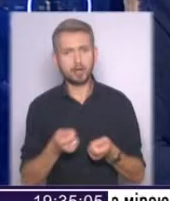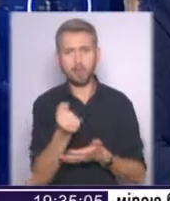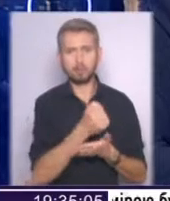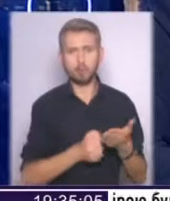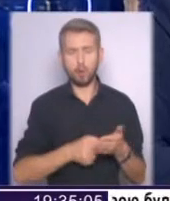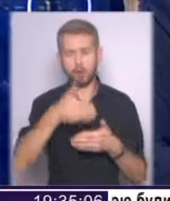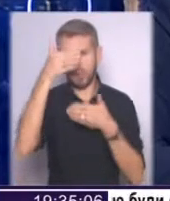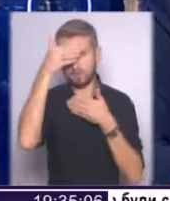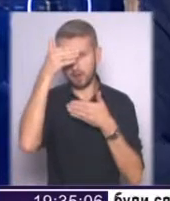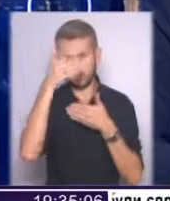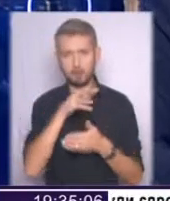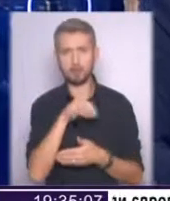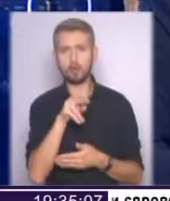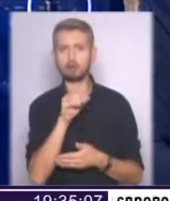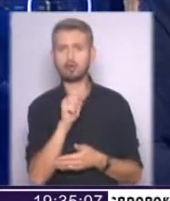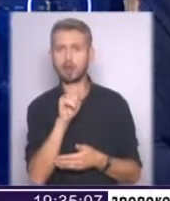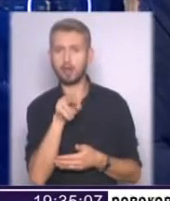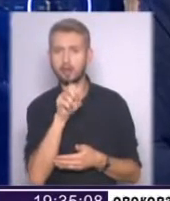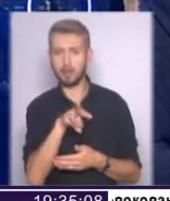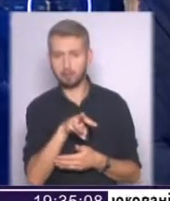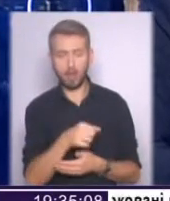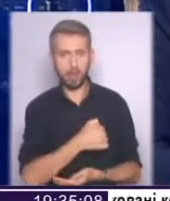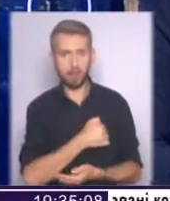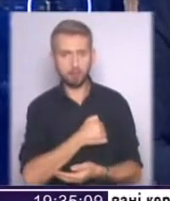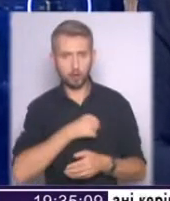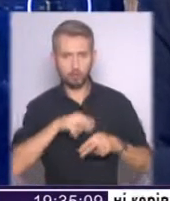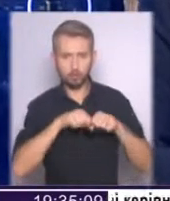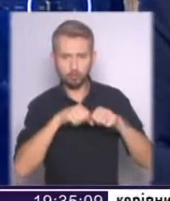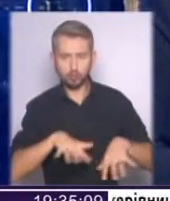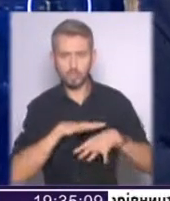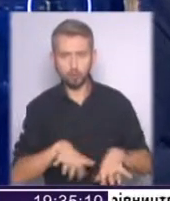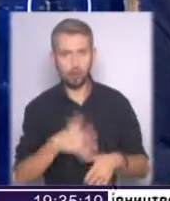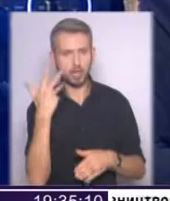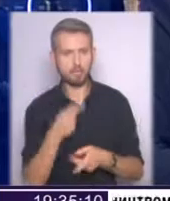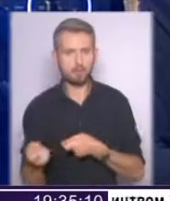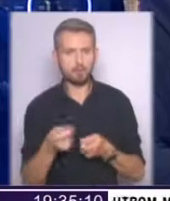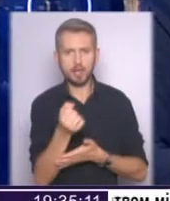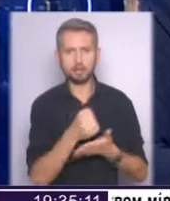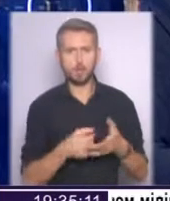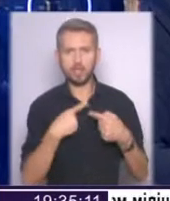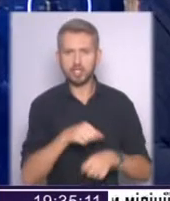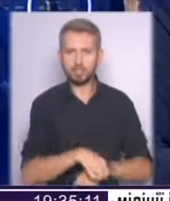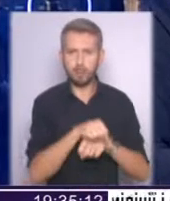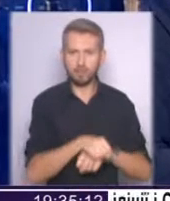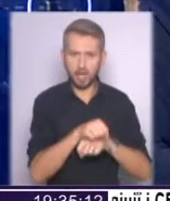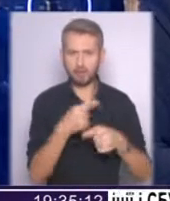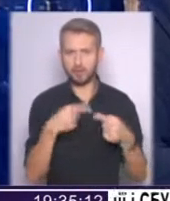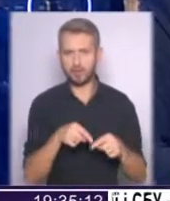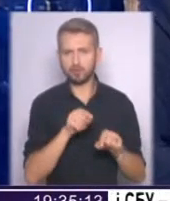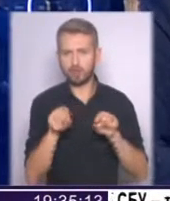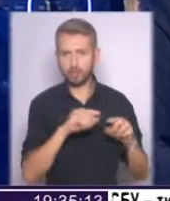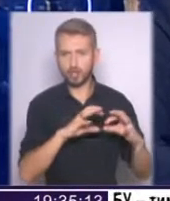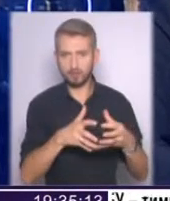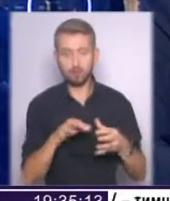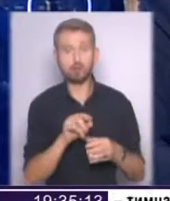афганським моджахедам, яких взагалі армійської структури не було, коли поставляли зброю іншим повстанцям в інші точки світу, то про